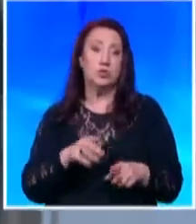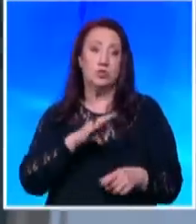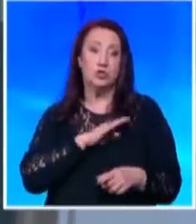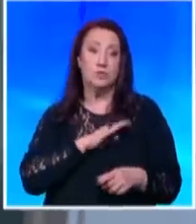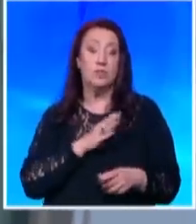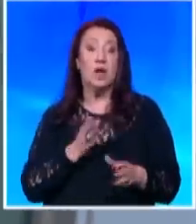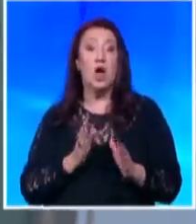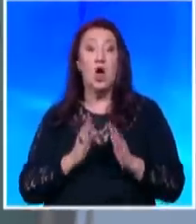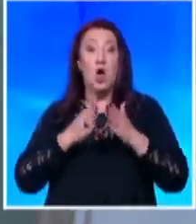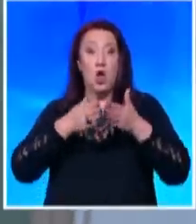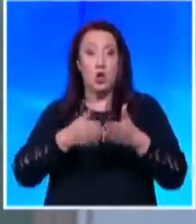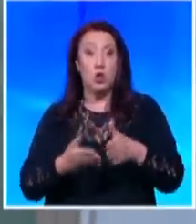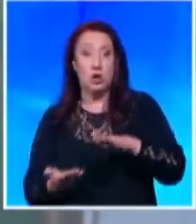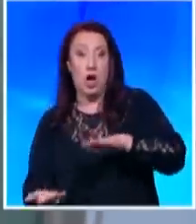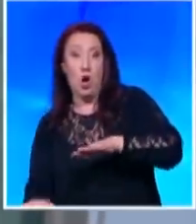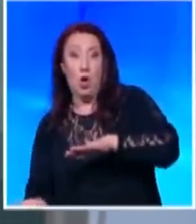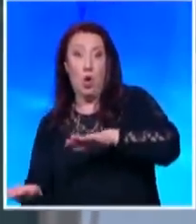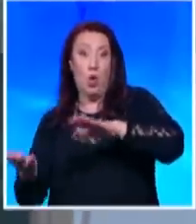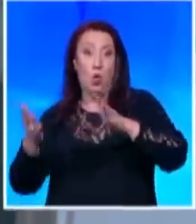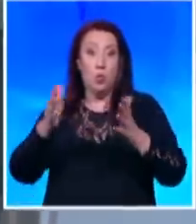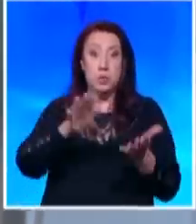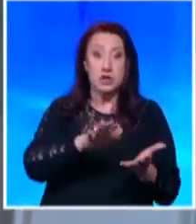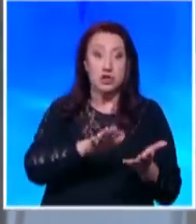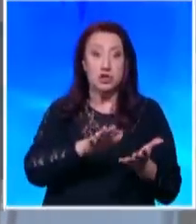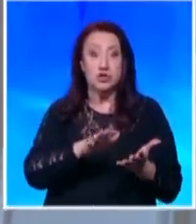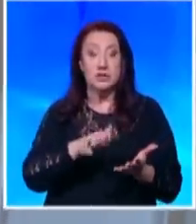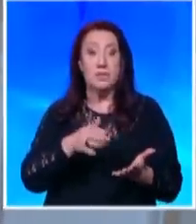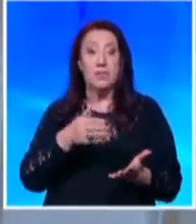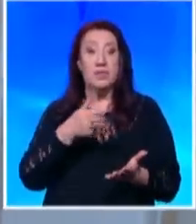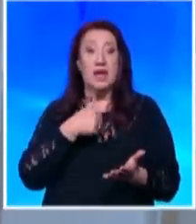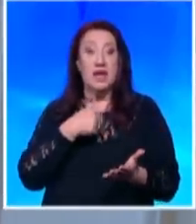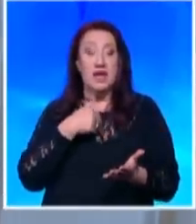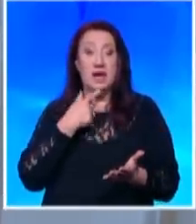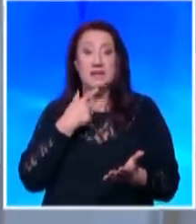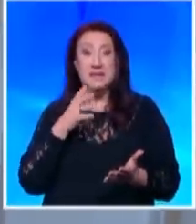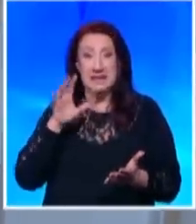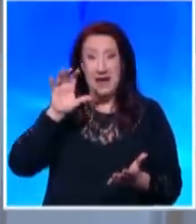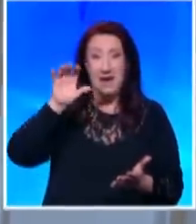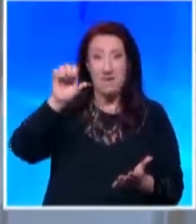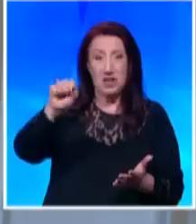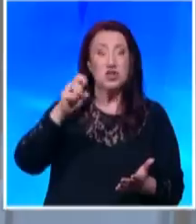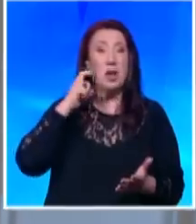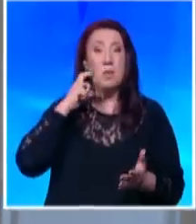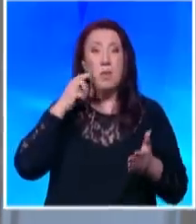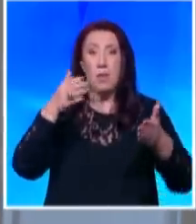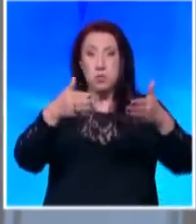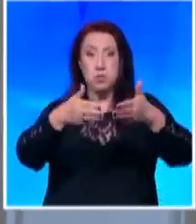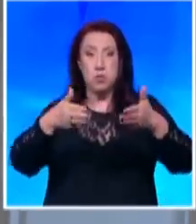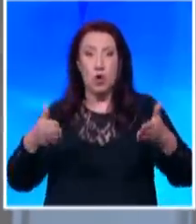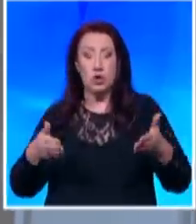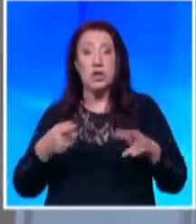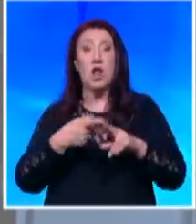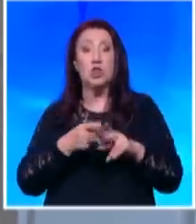обръща насам. И аз за закон удрен съм в този борт. И има